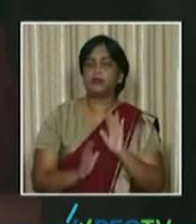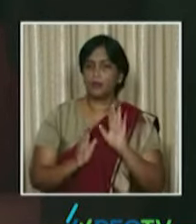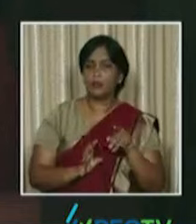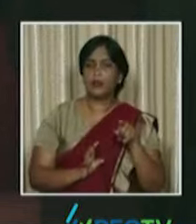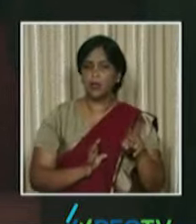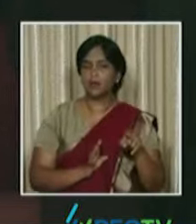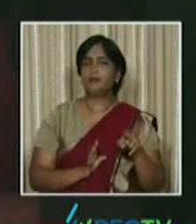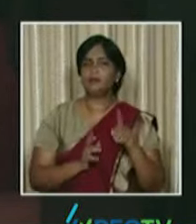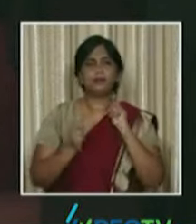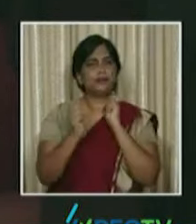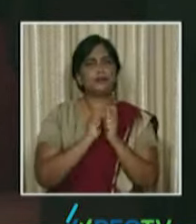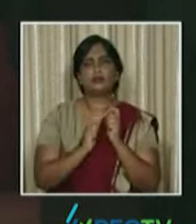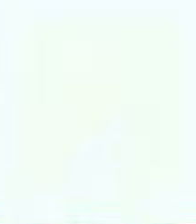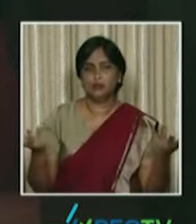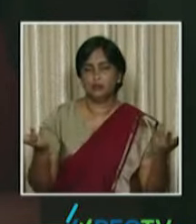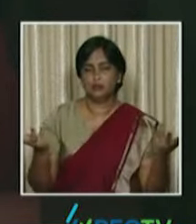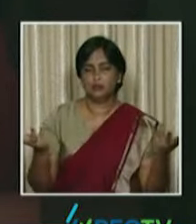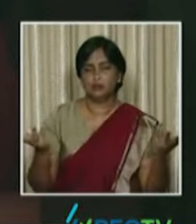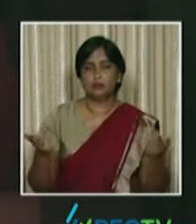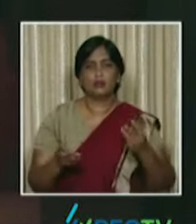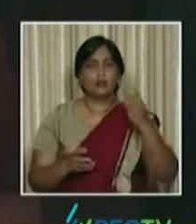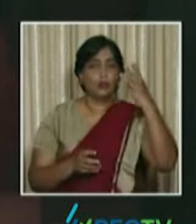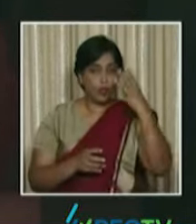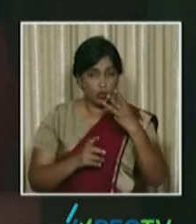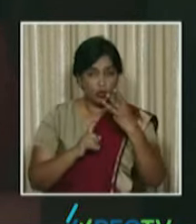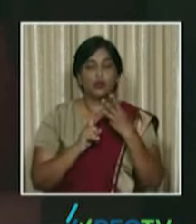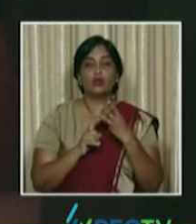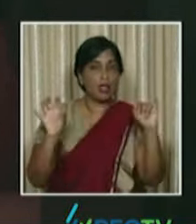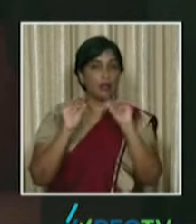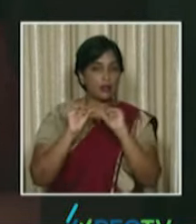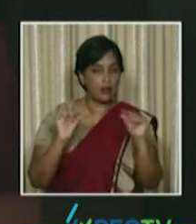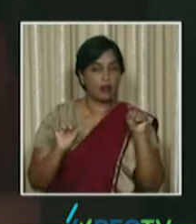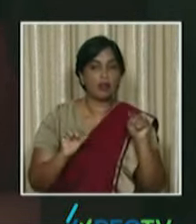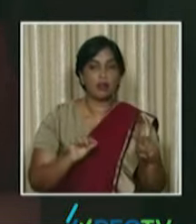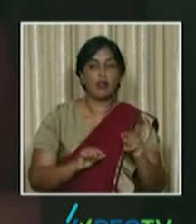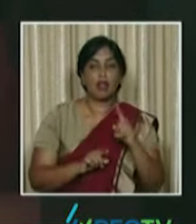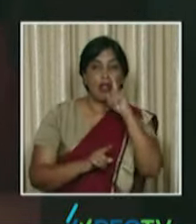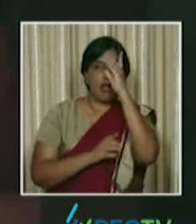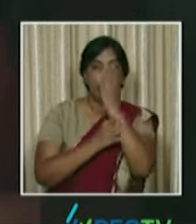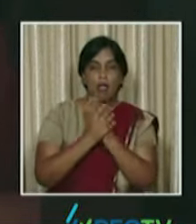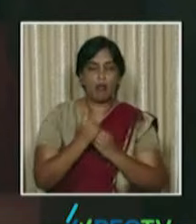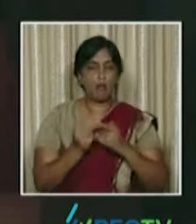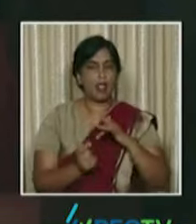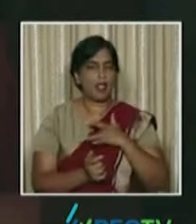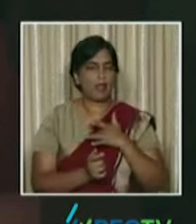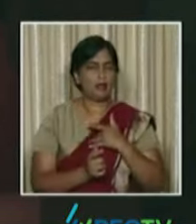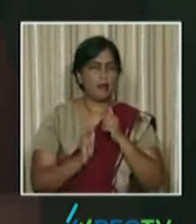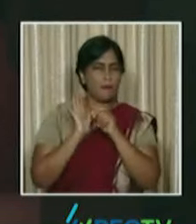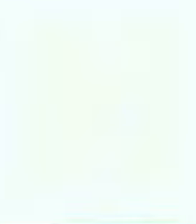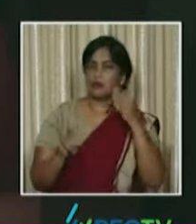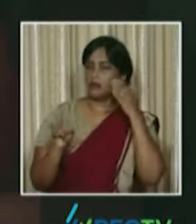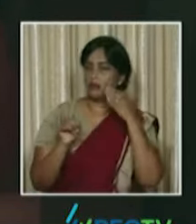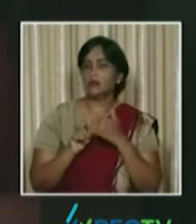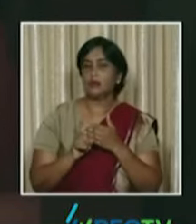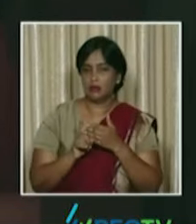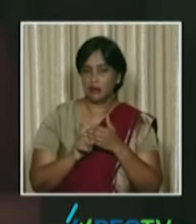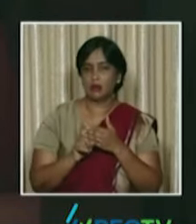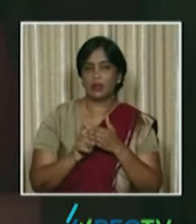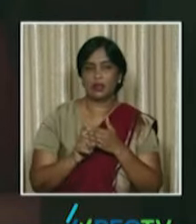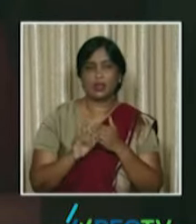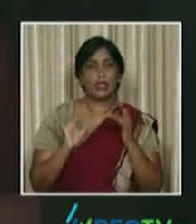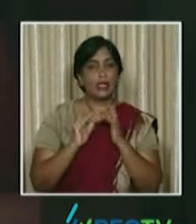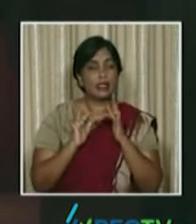එම අතිරේක සංශෝධනය හඳුන්වා දීලා නැහැ. 3 වැනි අඩුපාඩුකම ඕනම් කියන්නම්. ආගමික හැඟීම් නිග්‍රහයට පාත්‍ර කිරීමේ නාමයෙන්